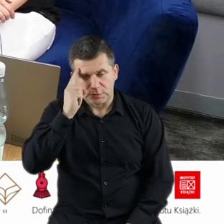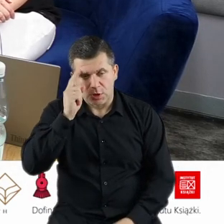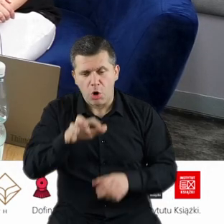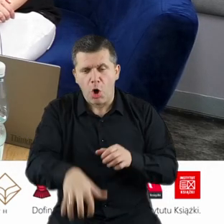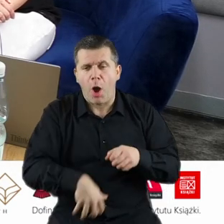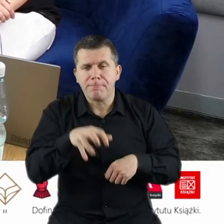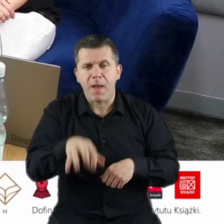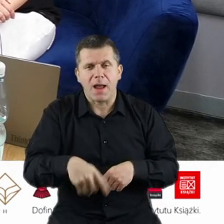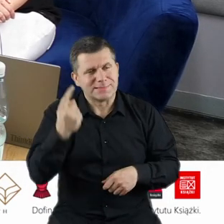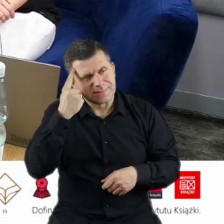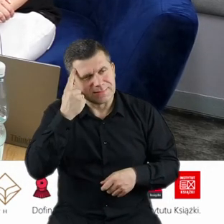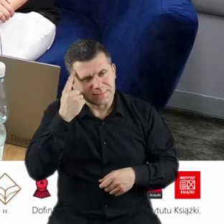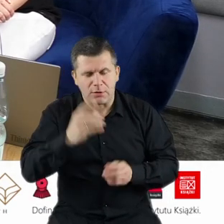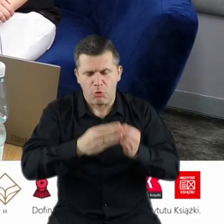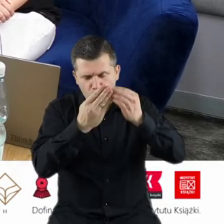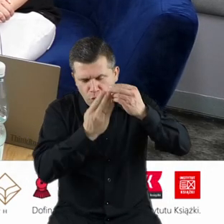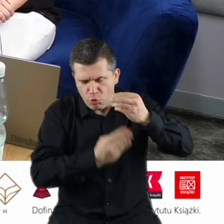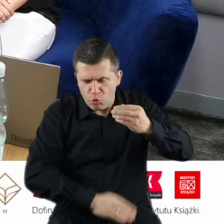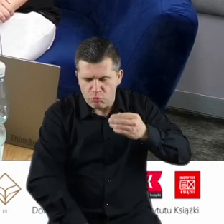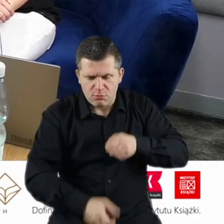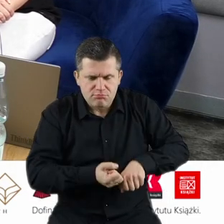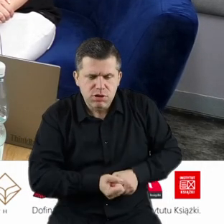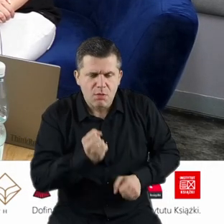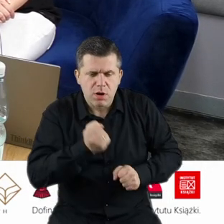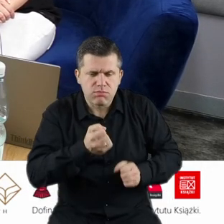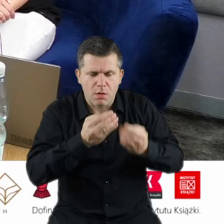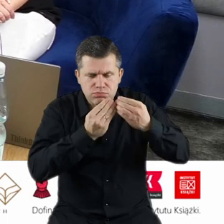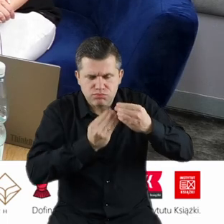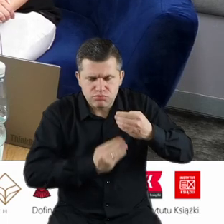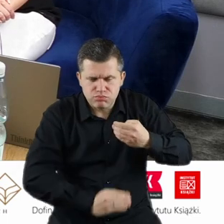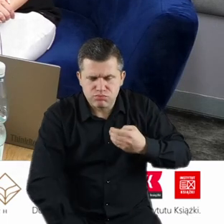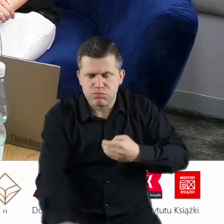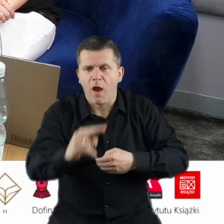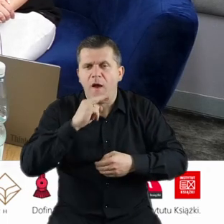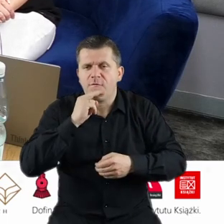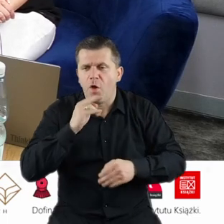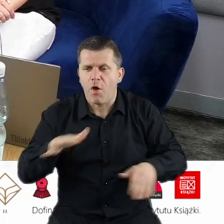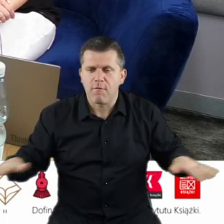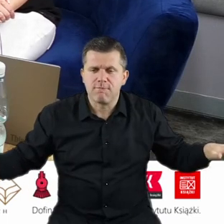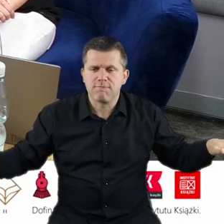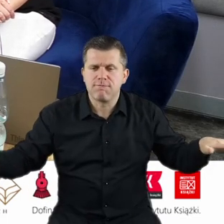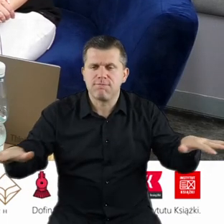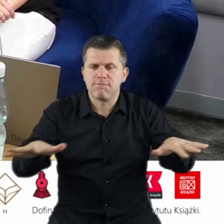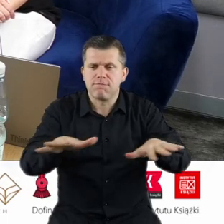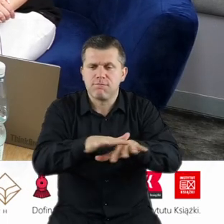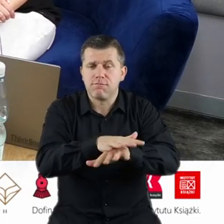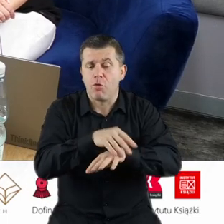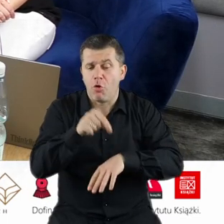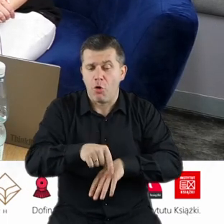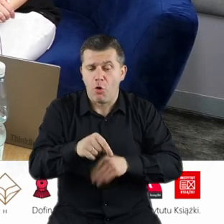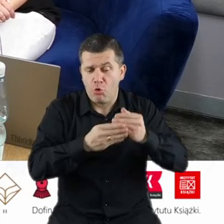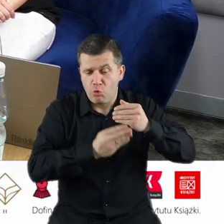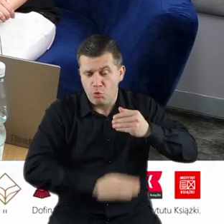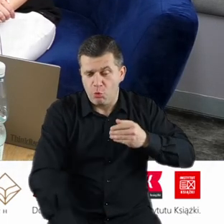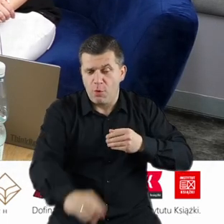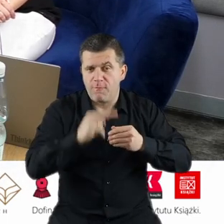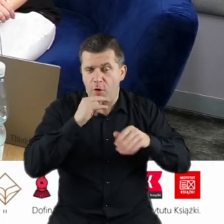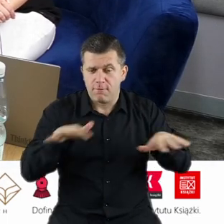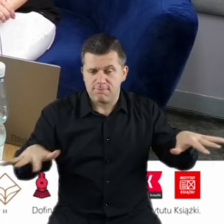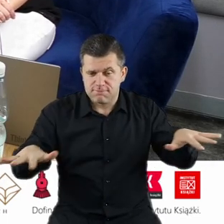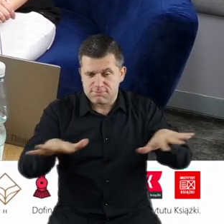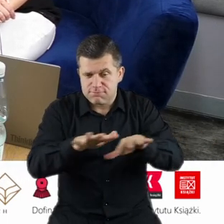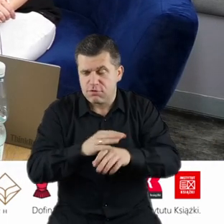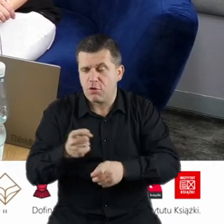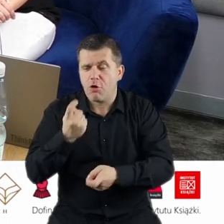i kopacze wpadli na pomysł, że wykopią dół, ten dół się wypełni wodą i w tym dole z wodą będą mogli sobie